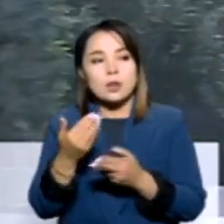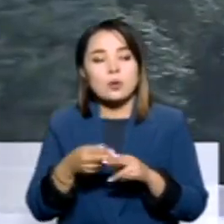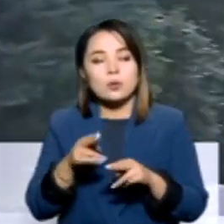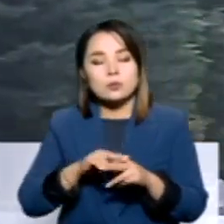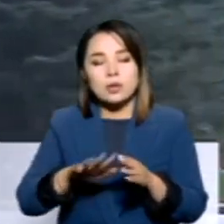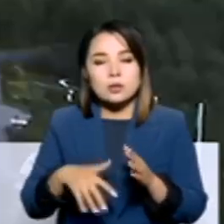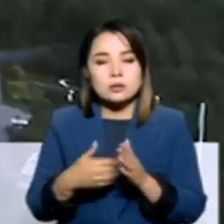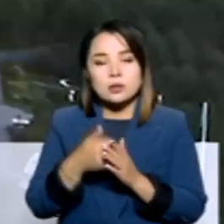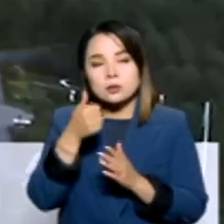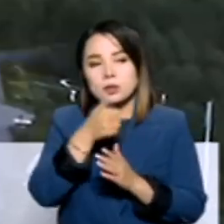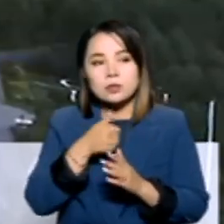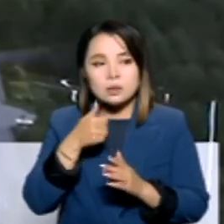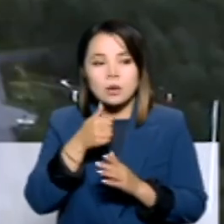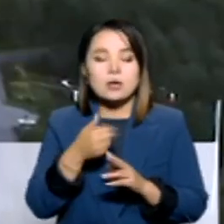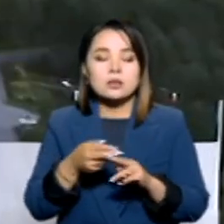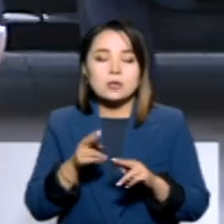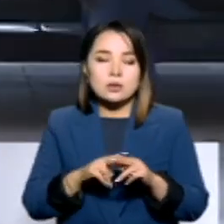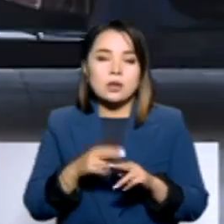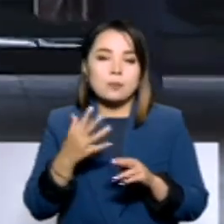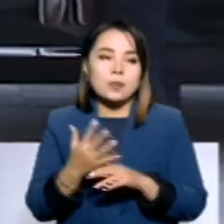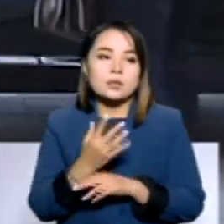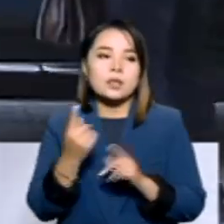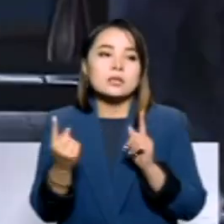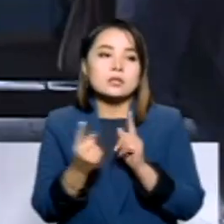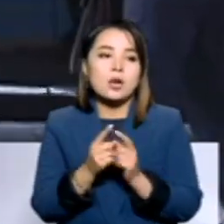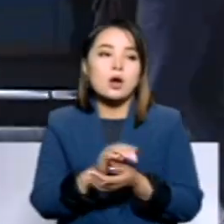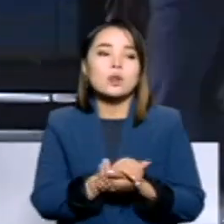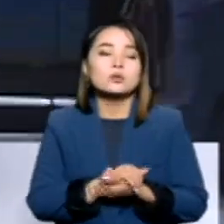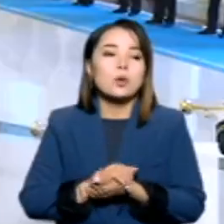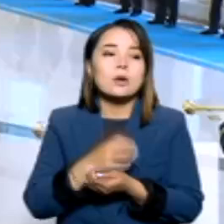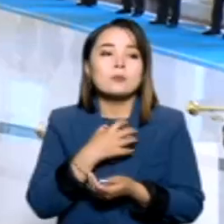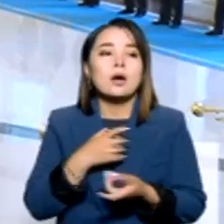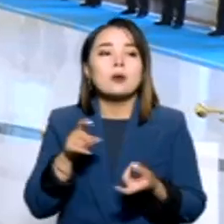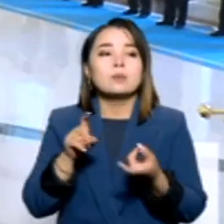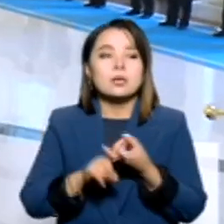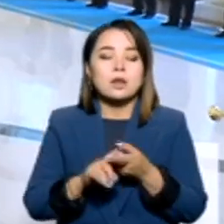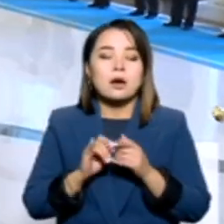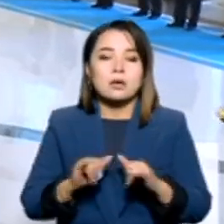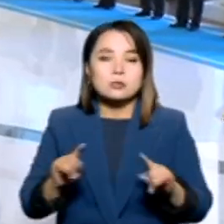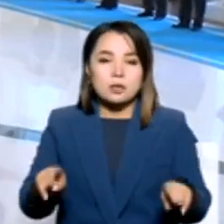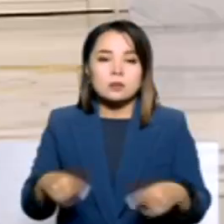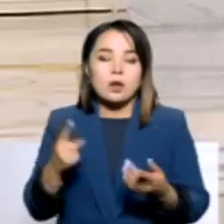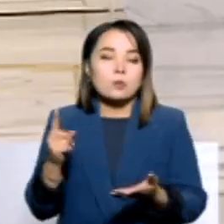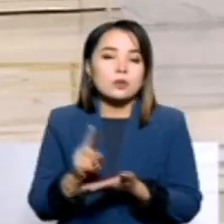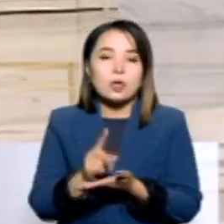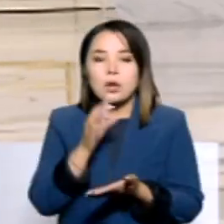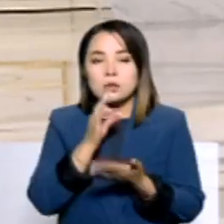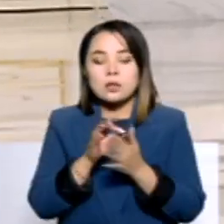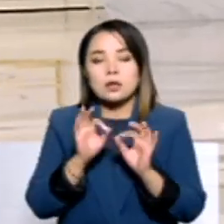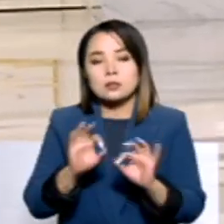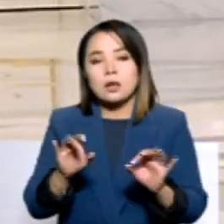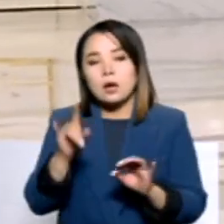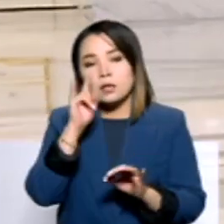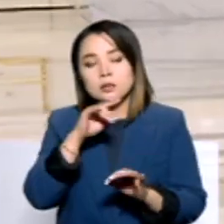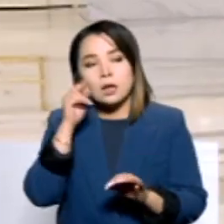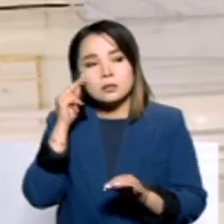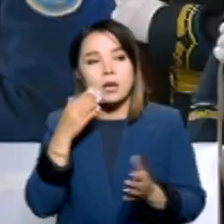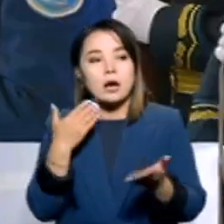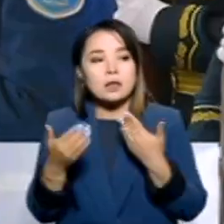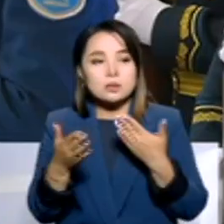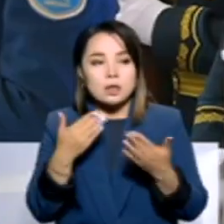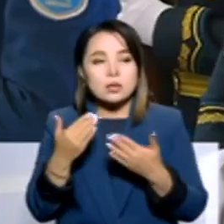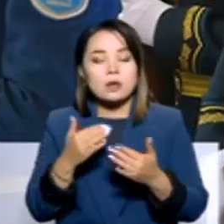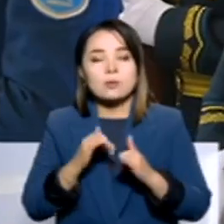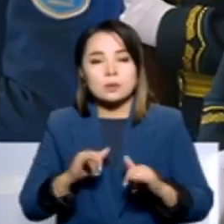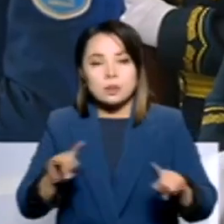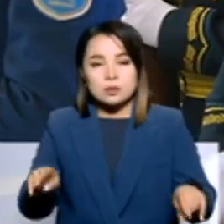дейін 5 рет кездесті. Тараптар әрдайым достық негіздегі байланыстарды арттыруға мүдделі екендерін айтып, Қазақ-Қытай қатынасына